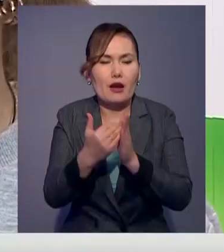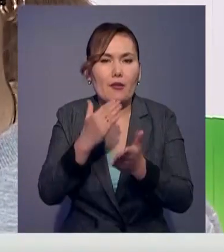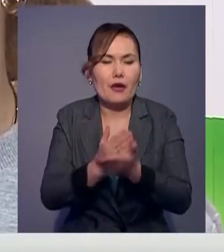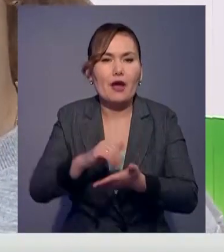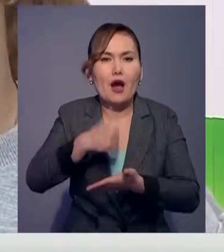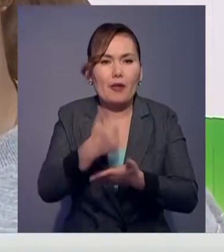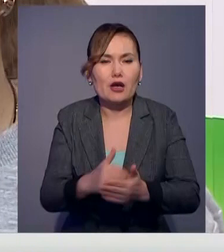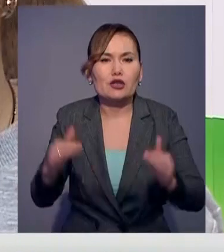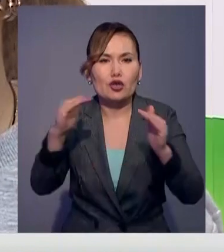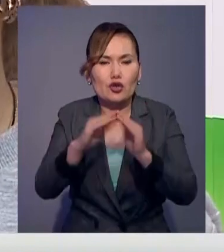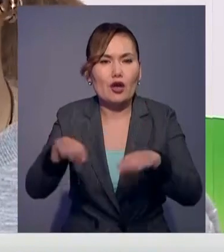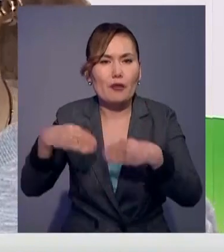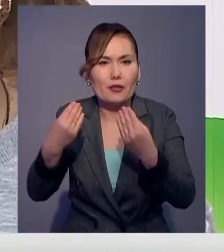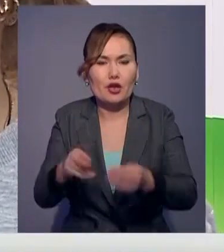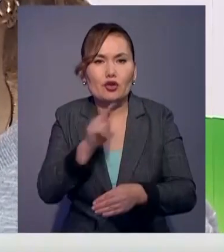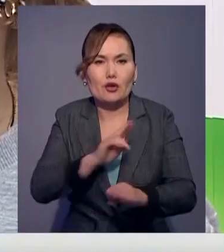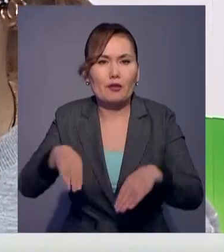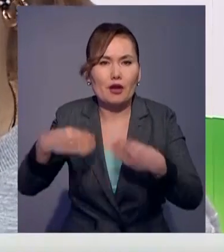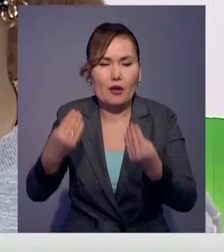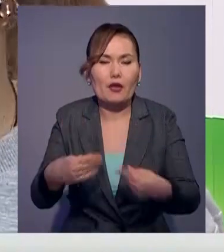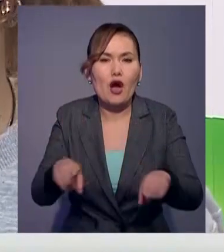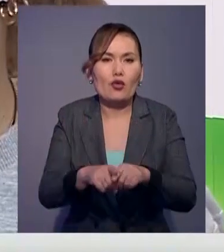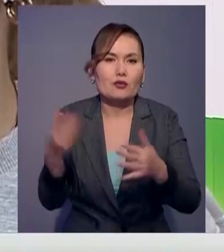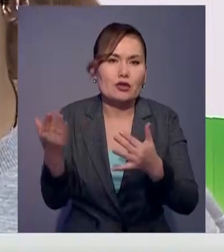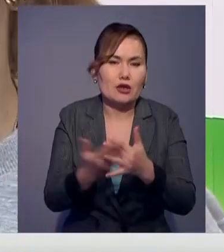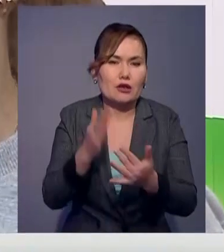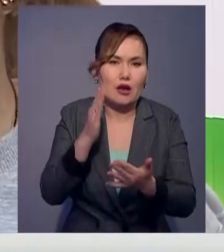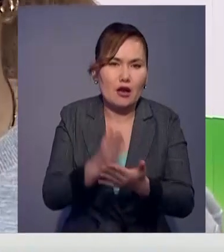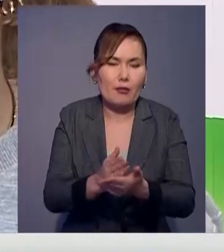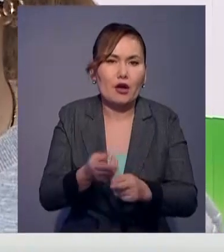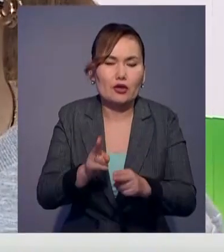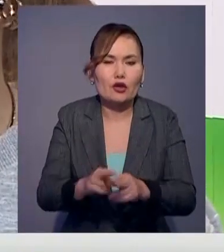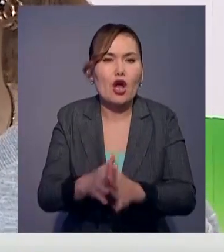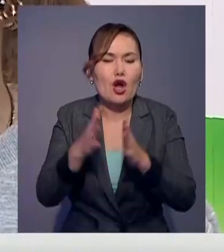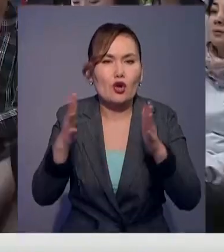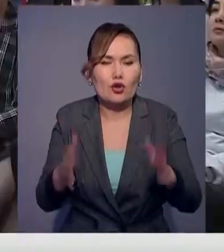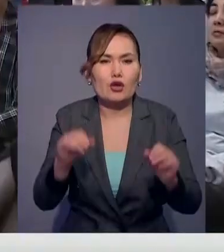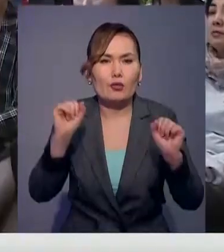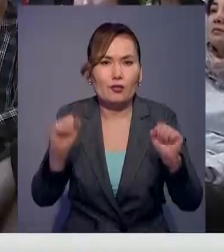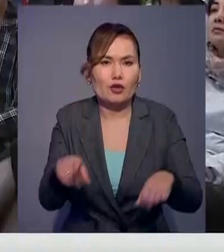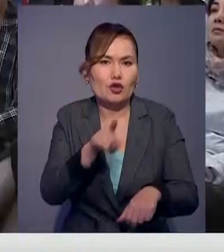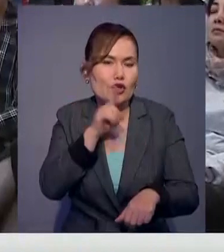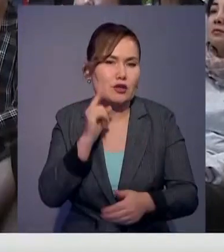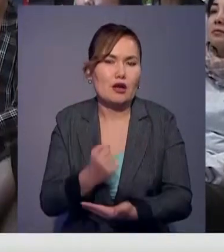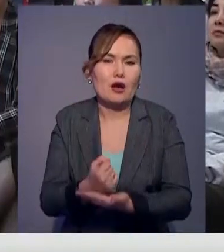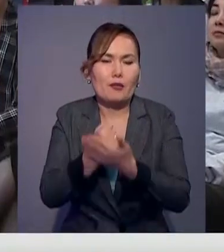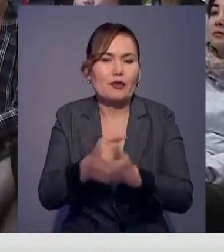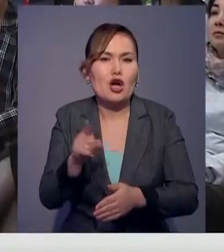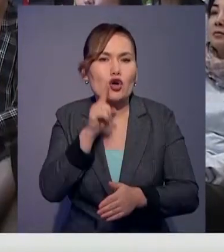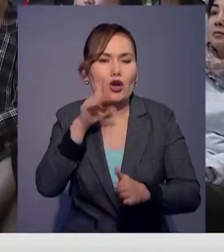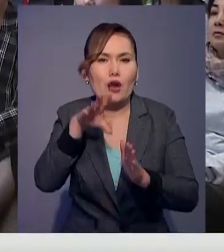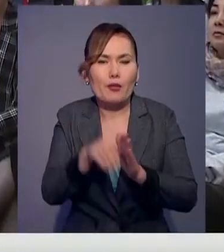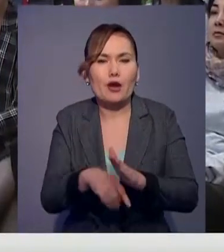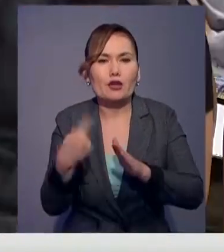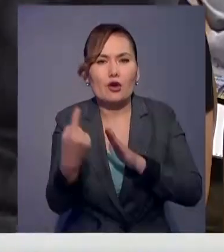бастысы үймен жұмыс береді. Қосымша жеңілдіктер қарастырылған. Түсінген адамға бұл үлкен мүмкіндік. Елімізде жастар арасындағы